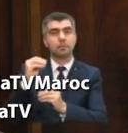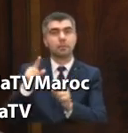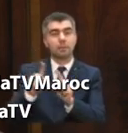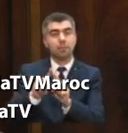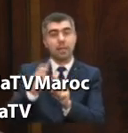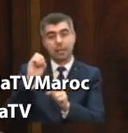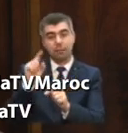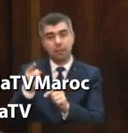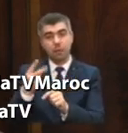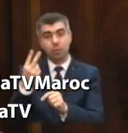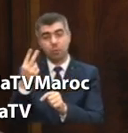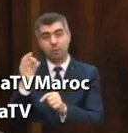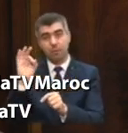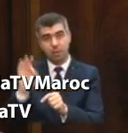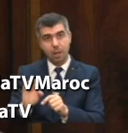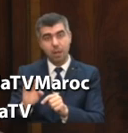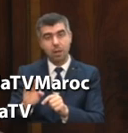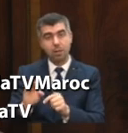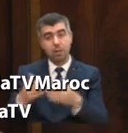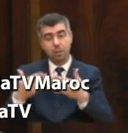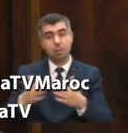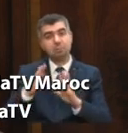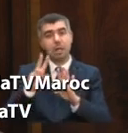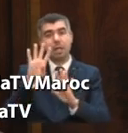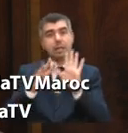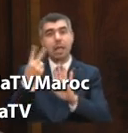من 9.2% السنة الحالية إلى